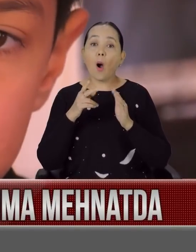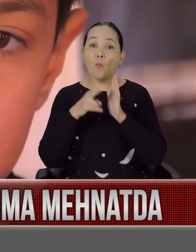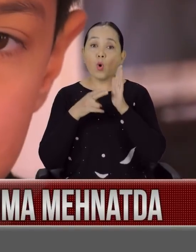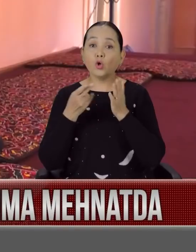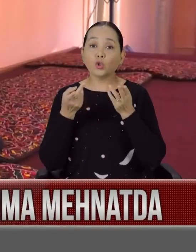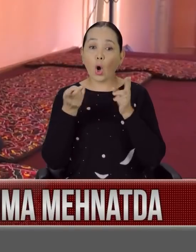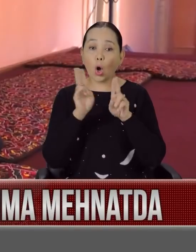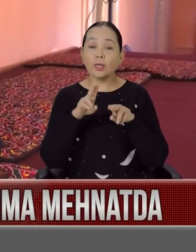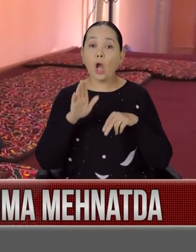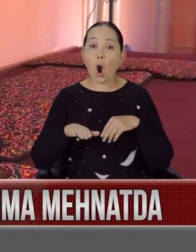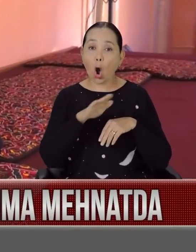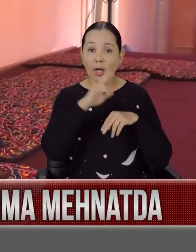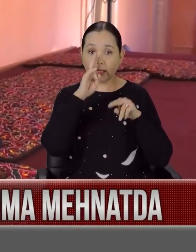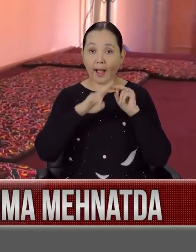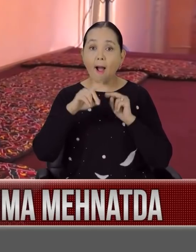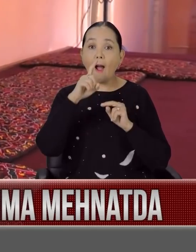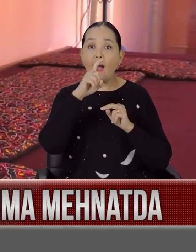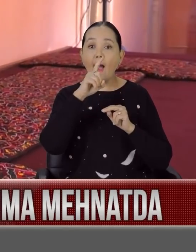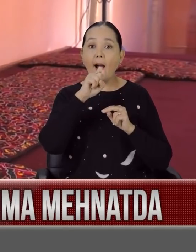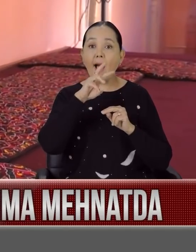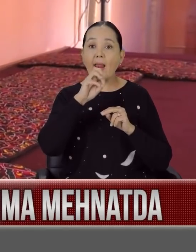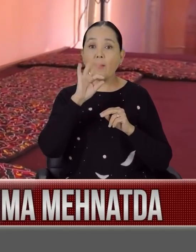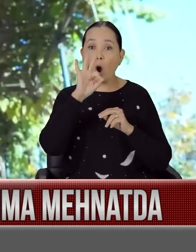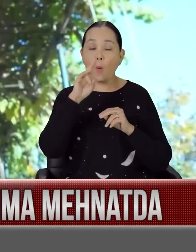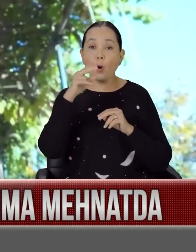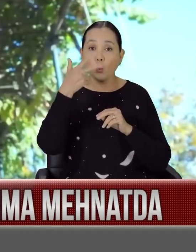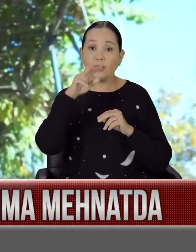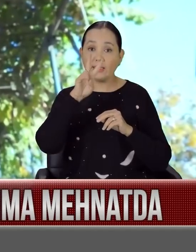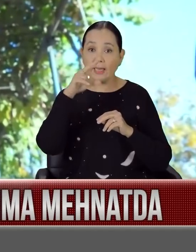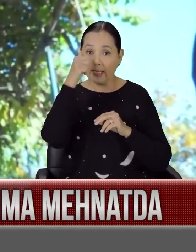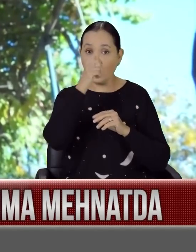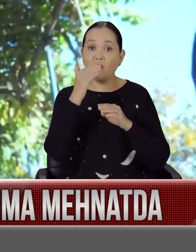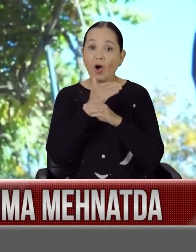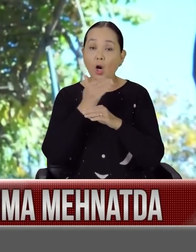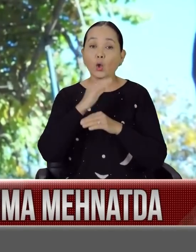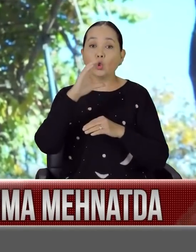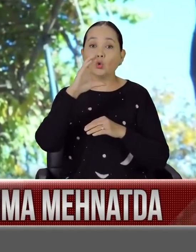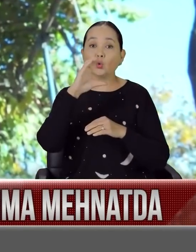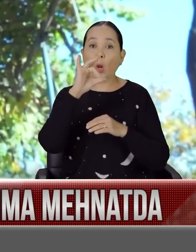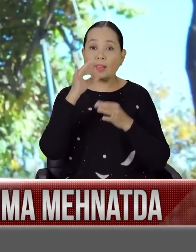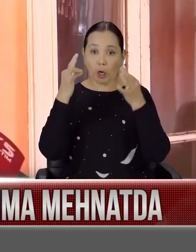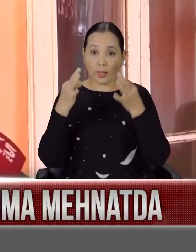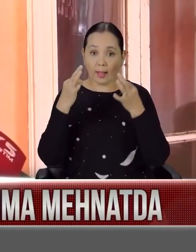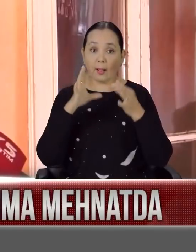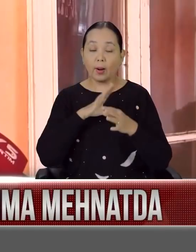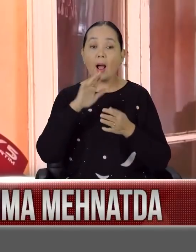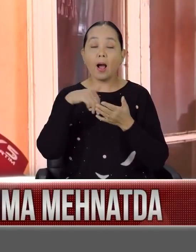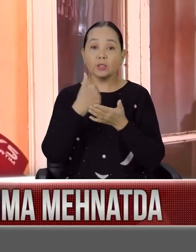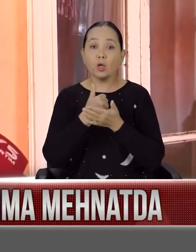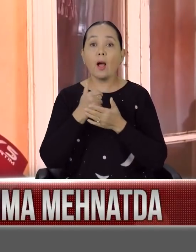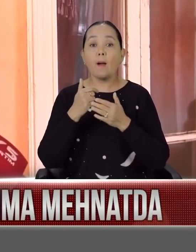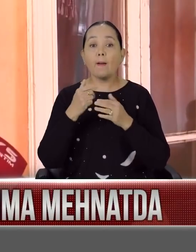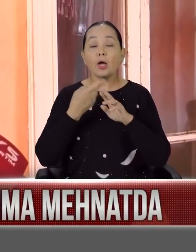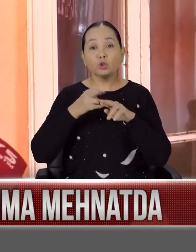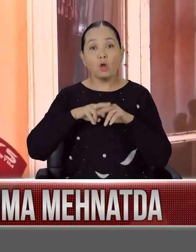natijasida oyoqlaridan ayrilgan Halima opa bundan 32 yil avval Farg'onadan Surxondaryoga kelin bo'lib tushganda. Asosiysi, mayli